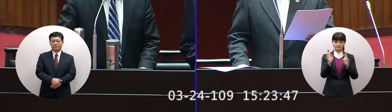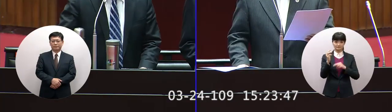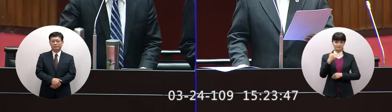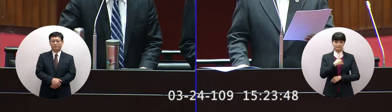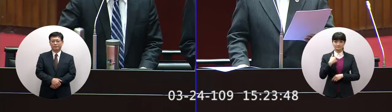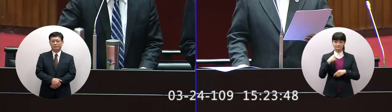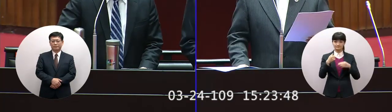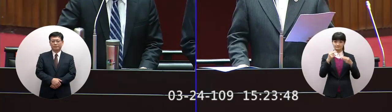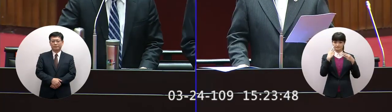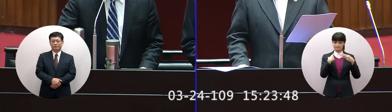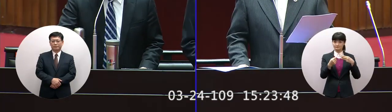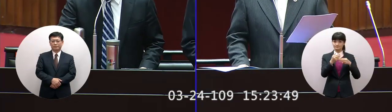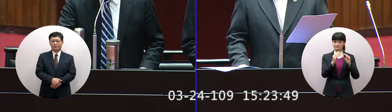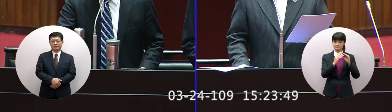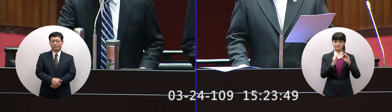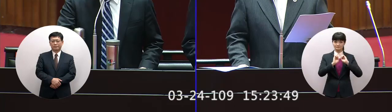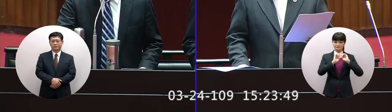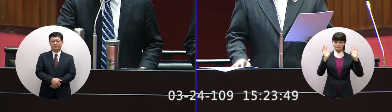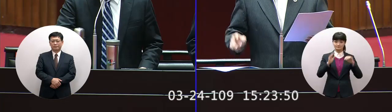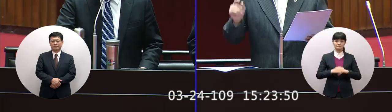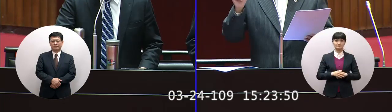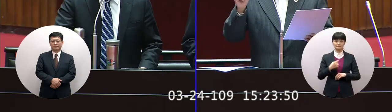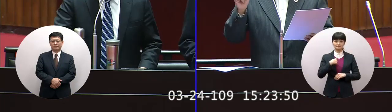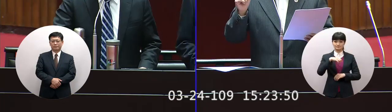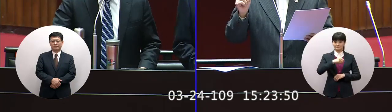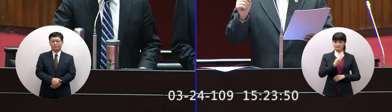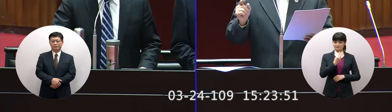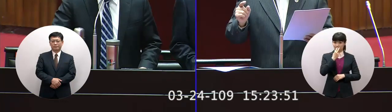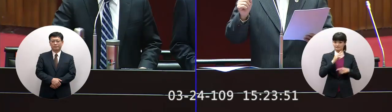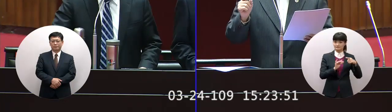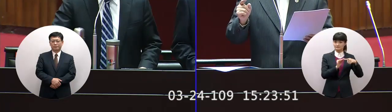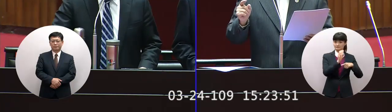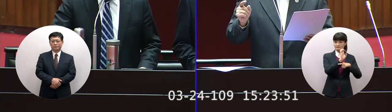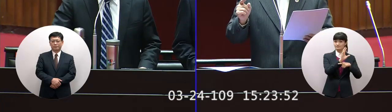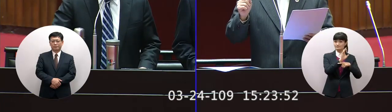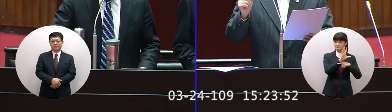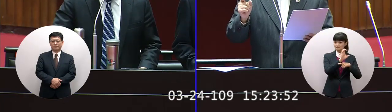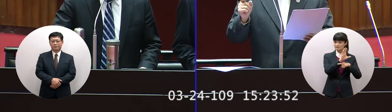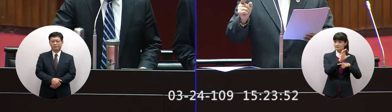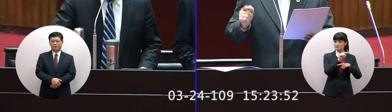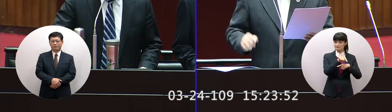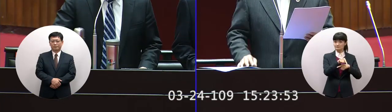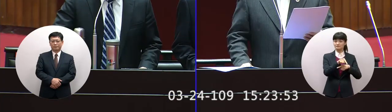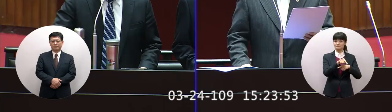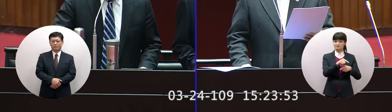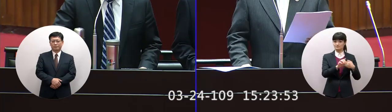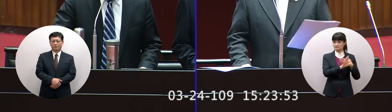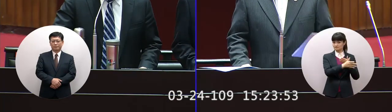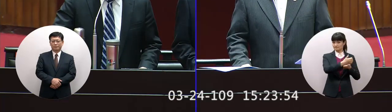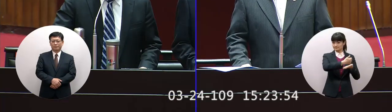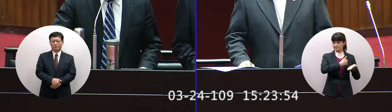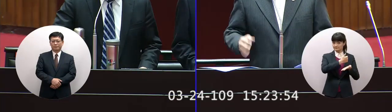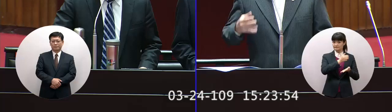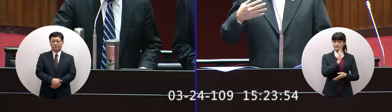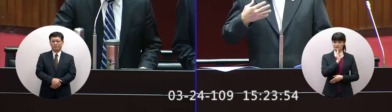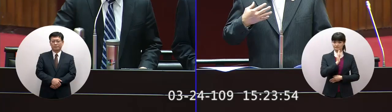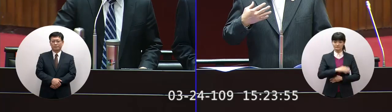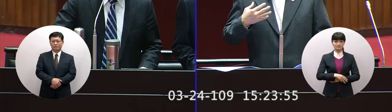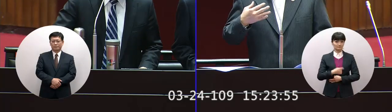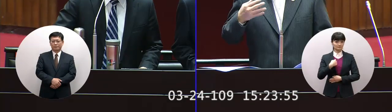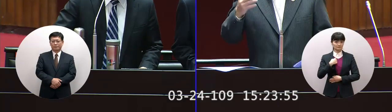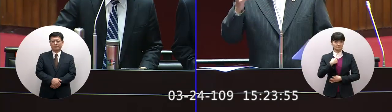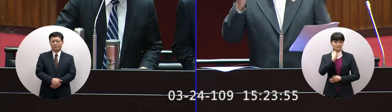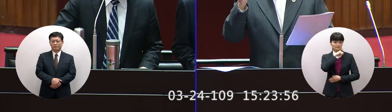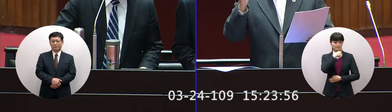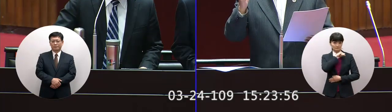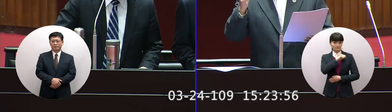布资料，我国的天然气是占99%依赖进口，请问院长，除了我国以